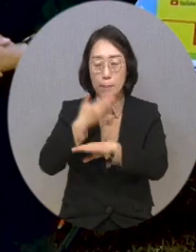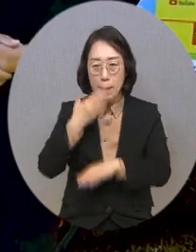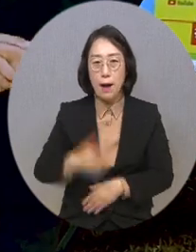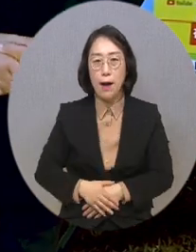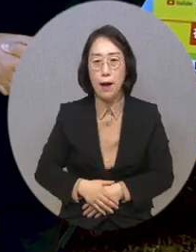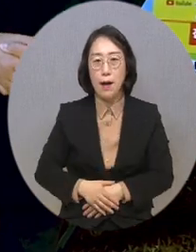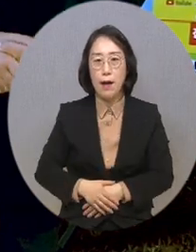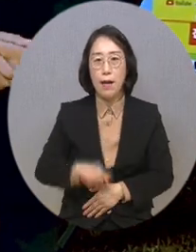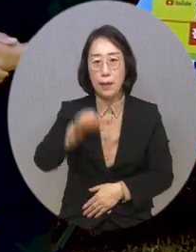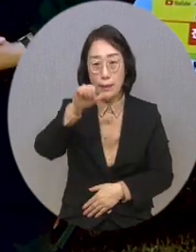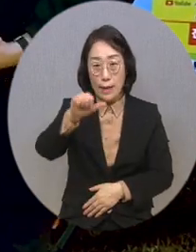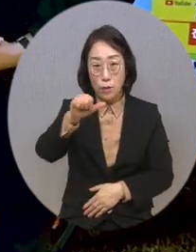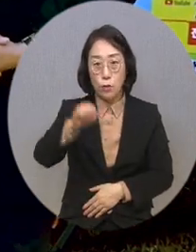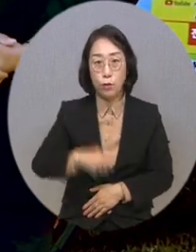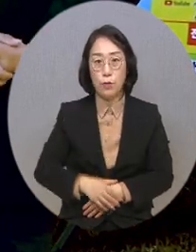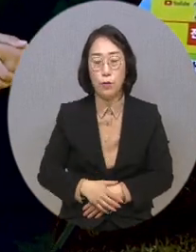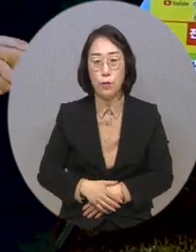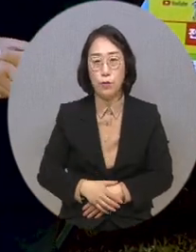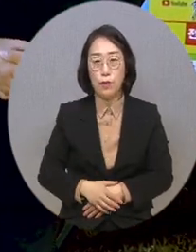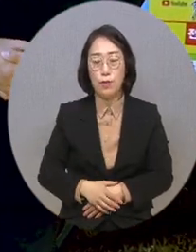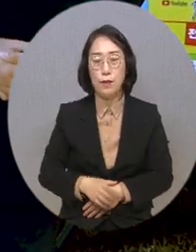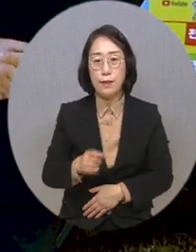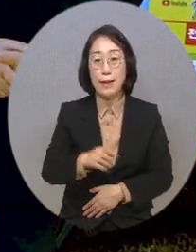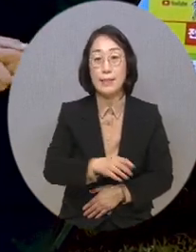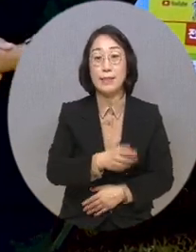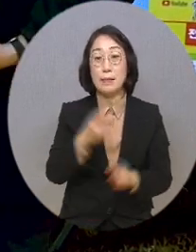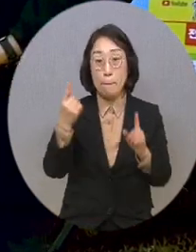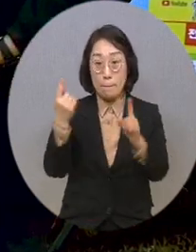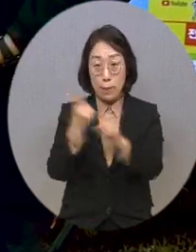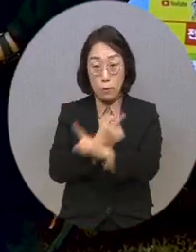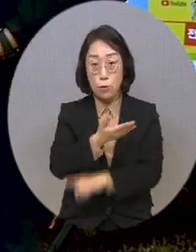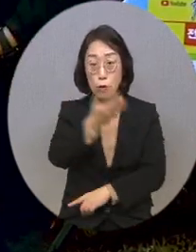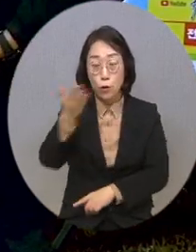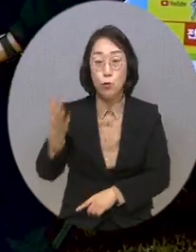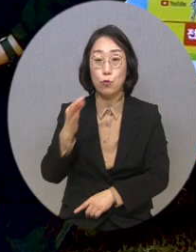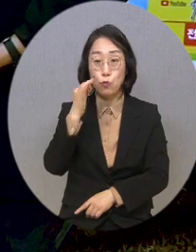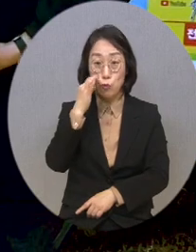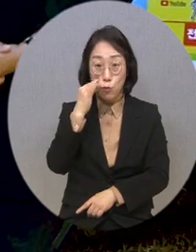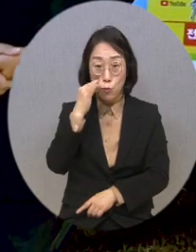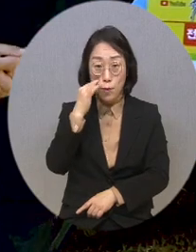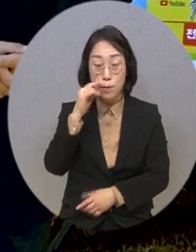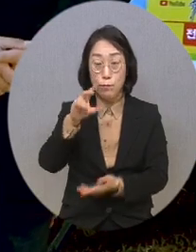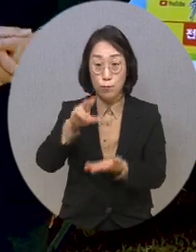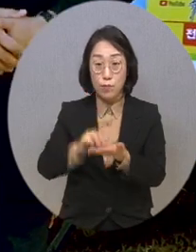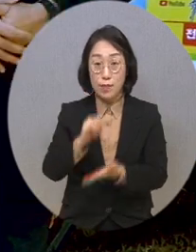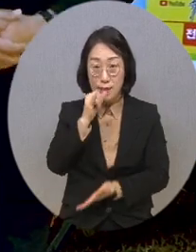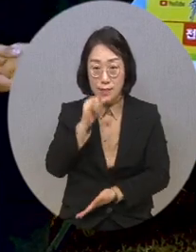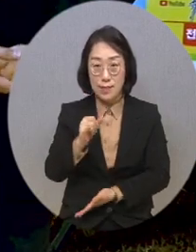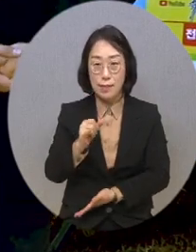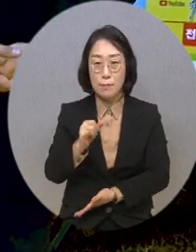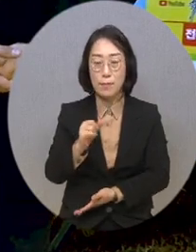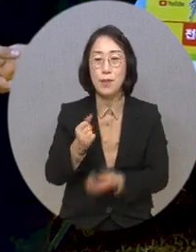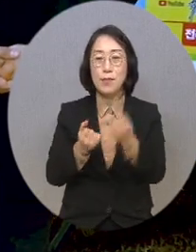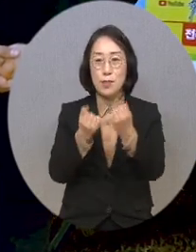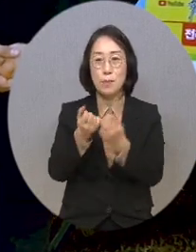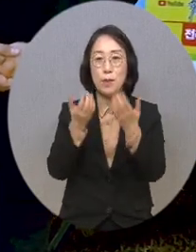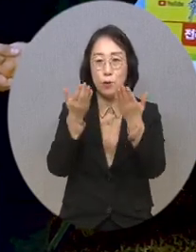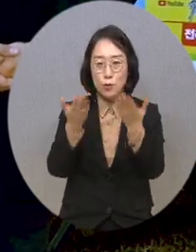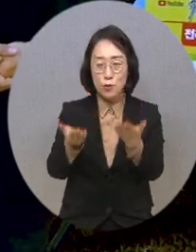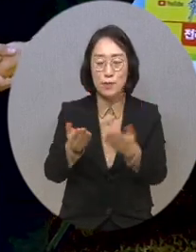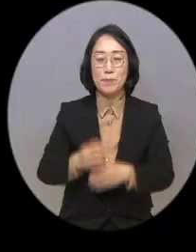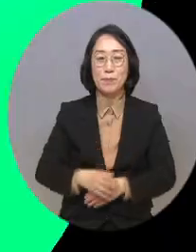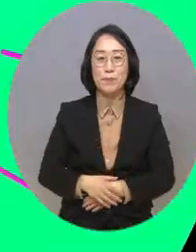농가를 만나봤는데요. 또 한번 스튜디오로 이동해서 혹시 여러분들이 궁금해하시는 사항이 있을지 모르니까 네. 하나씩 하나씩 다시